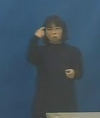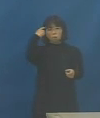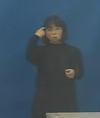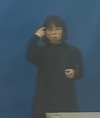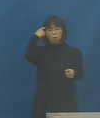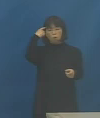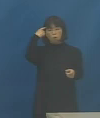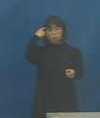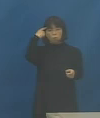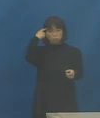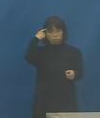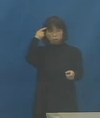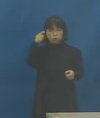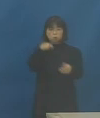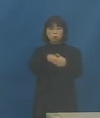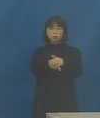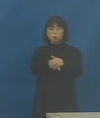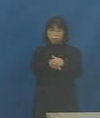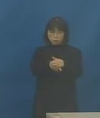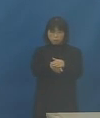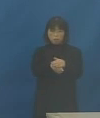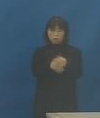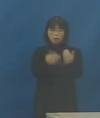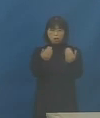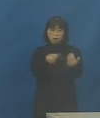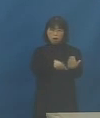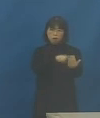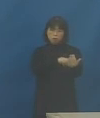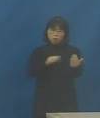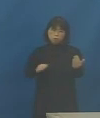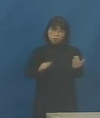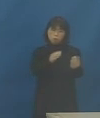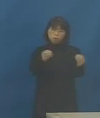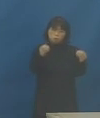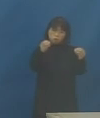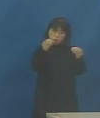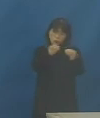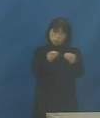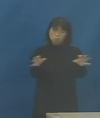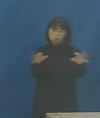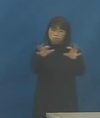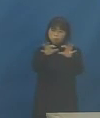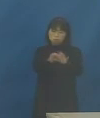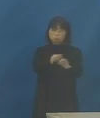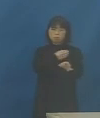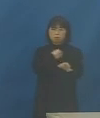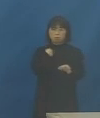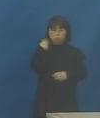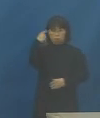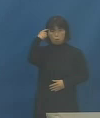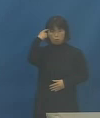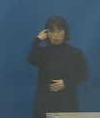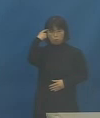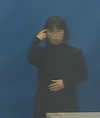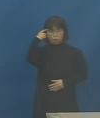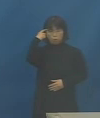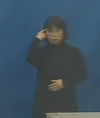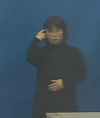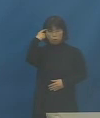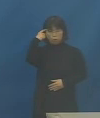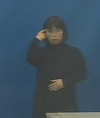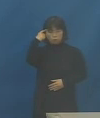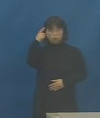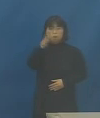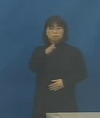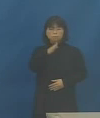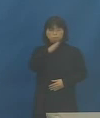まあそういう意味であの学力向上のチャンスに繋がり得るものなんですがそれがそういうふうに